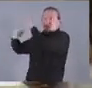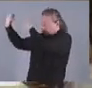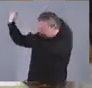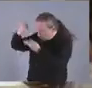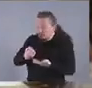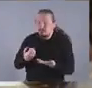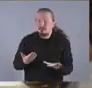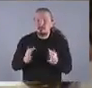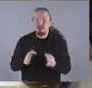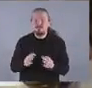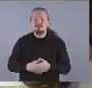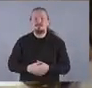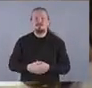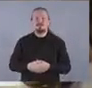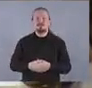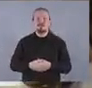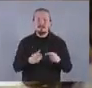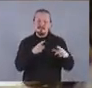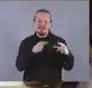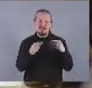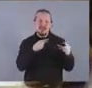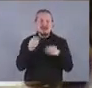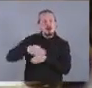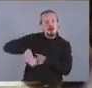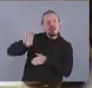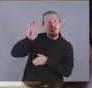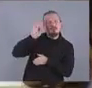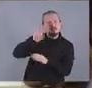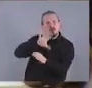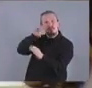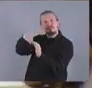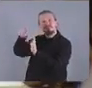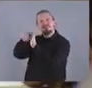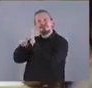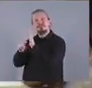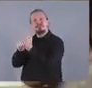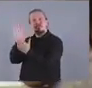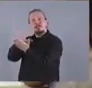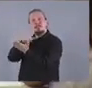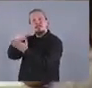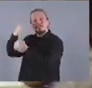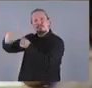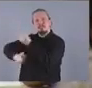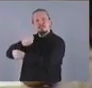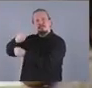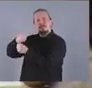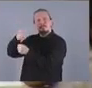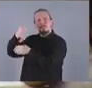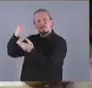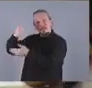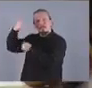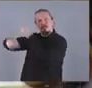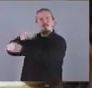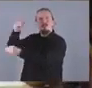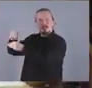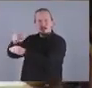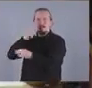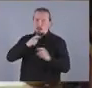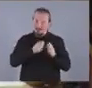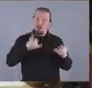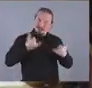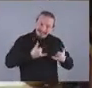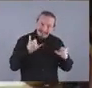La candidature de la citadelle au patrimoine mondial doit donc être discutée ici, afin d'examiner la validité des arguments de